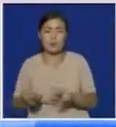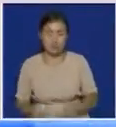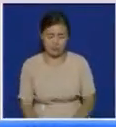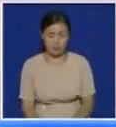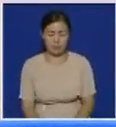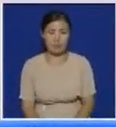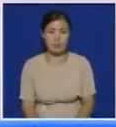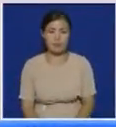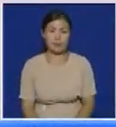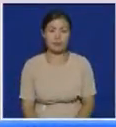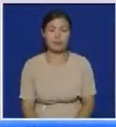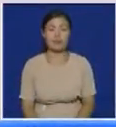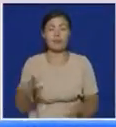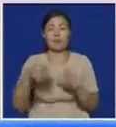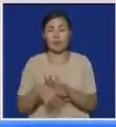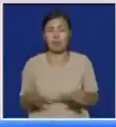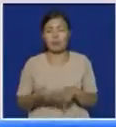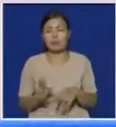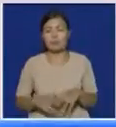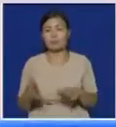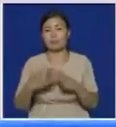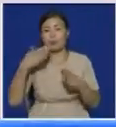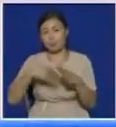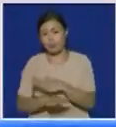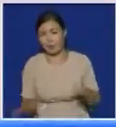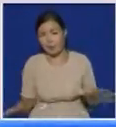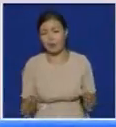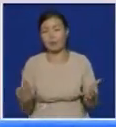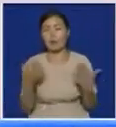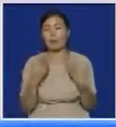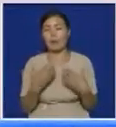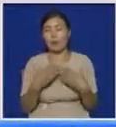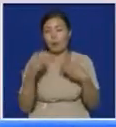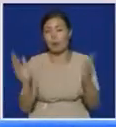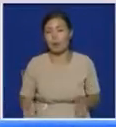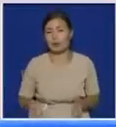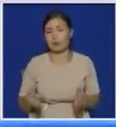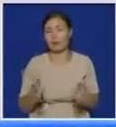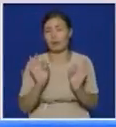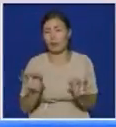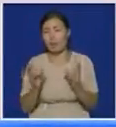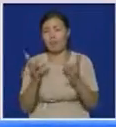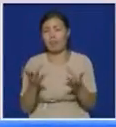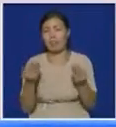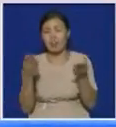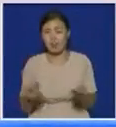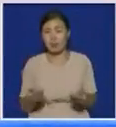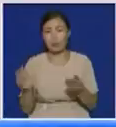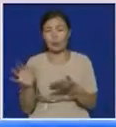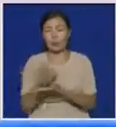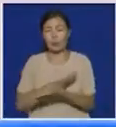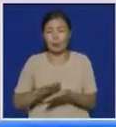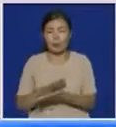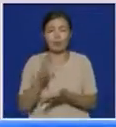таинстве необходимо реже находиться с возбудителями аллергии рядом дома я регулярно проводить влажную уборку у кого-то в